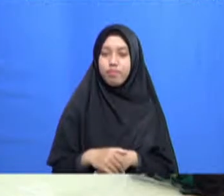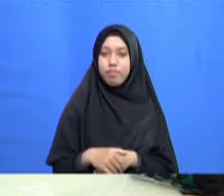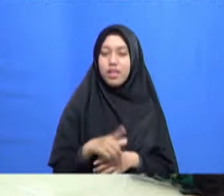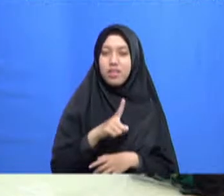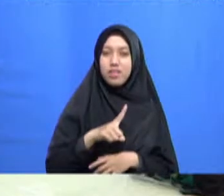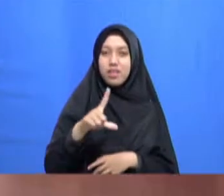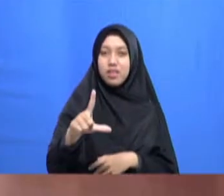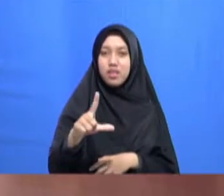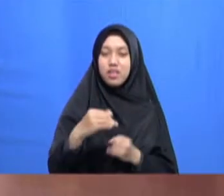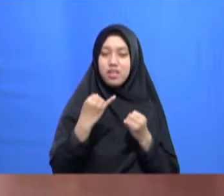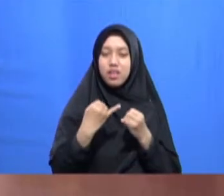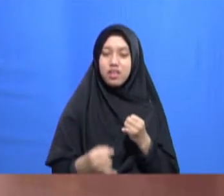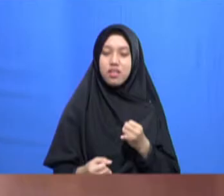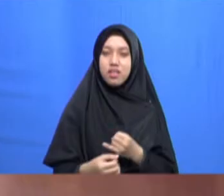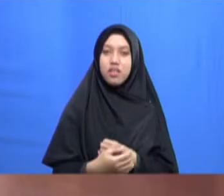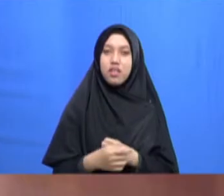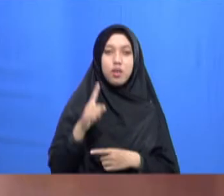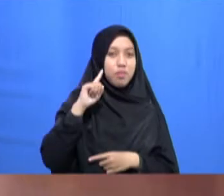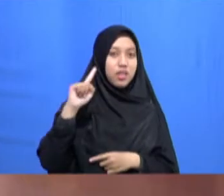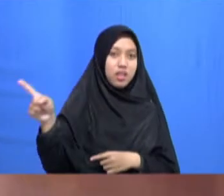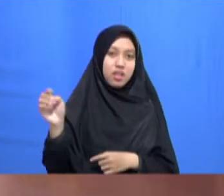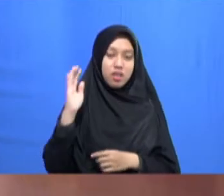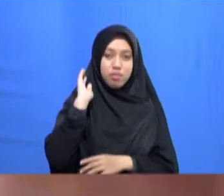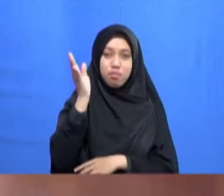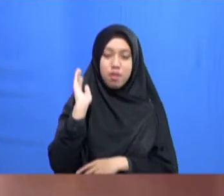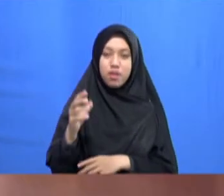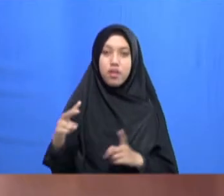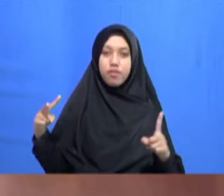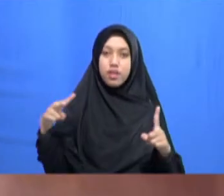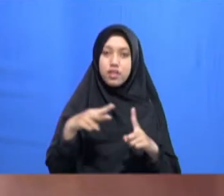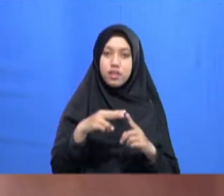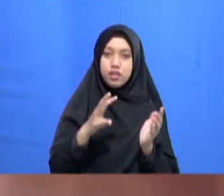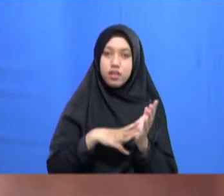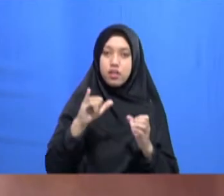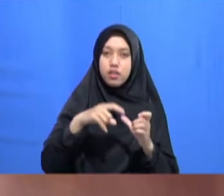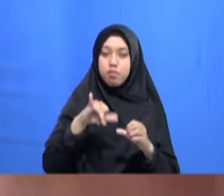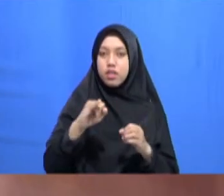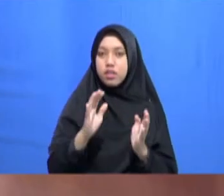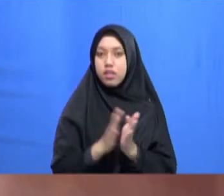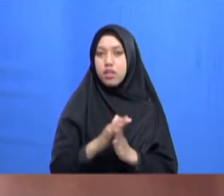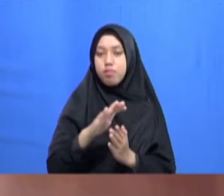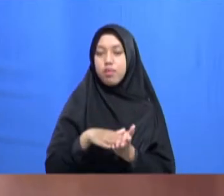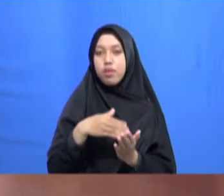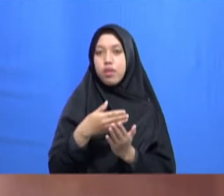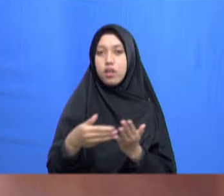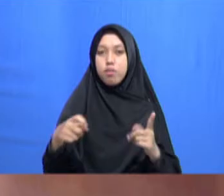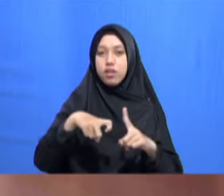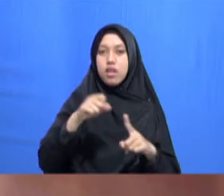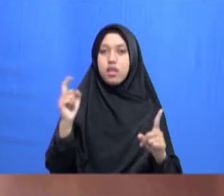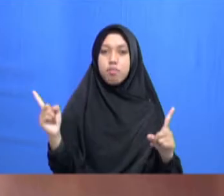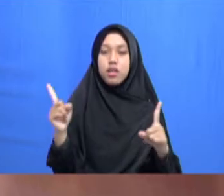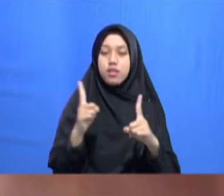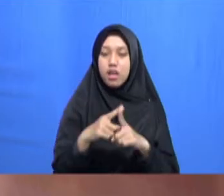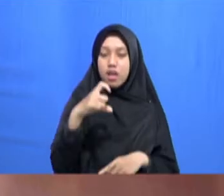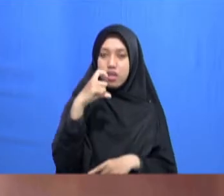Selanjutnya yang terakhir, mendengarkan pemaparan visi, misi, dan program dari pasangan calon